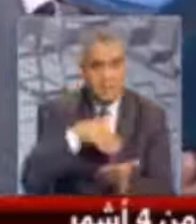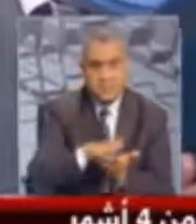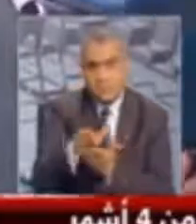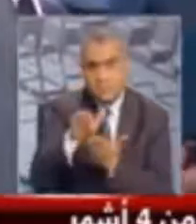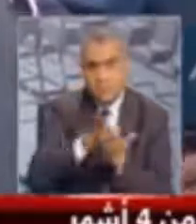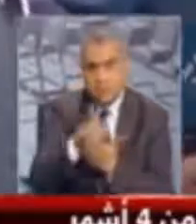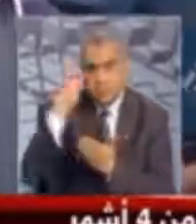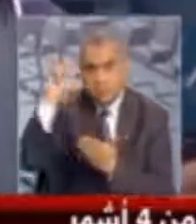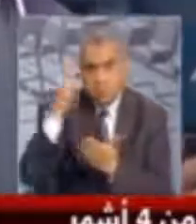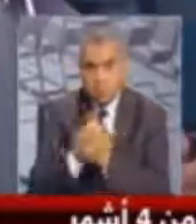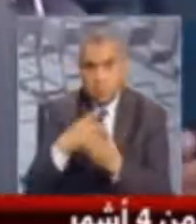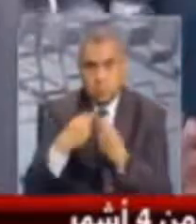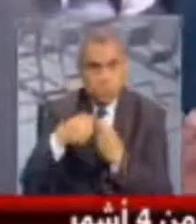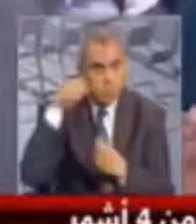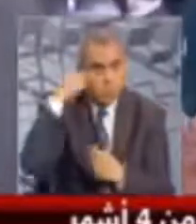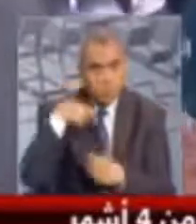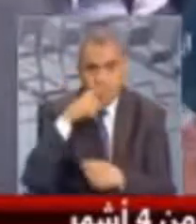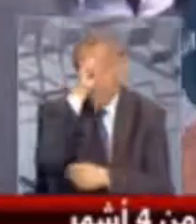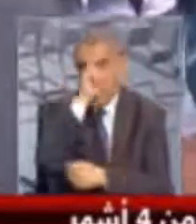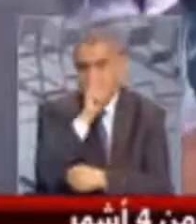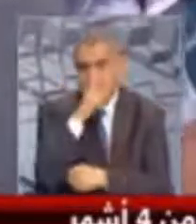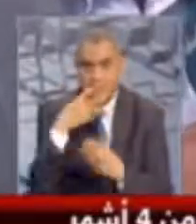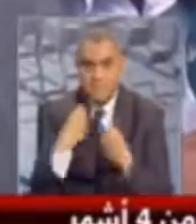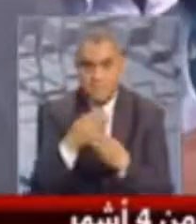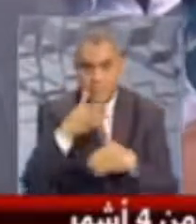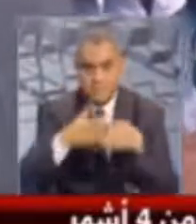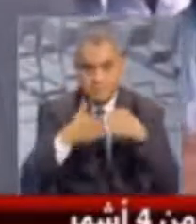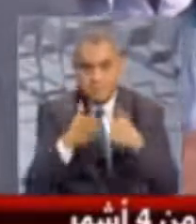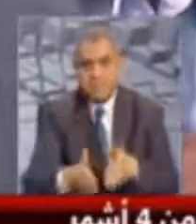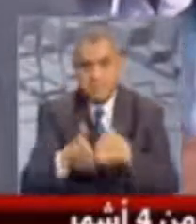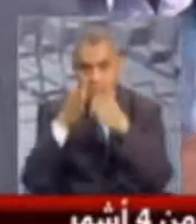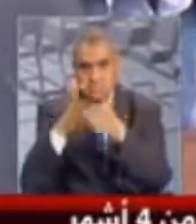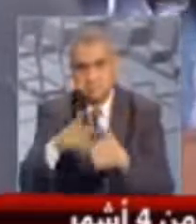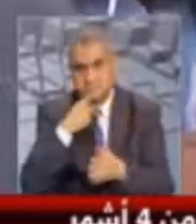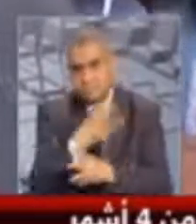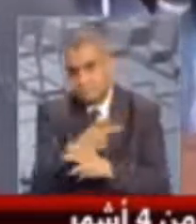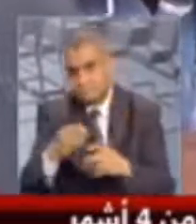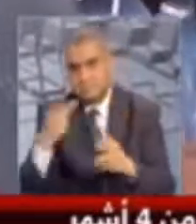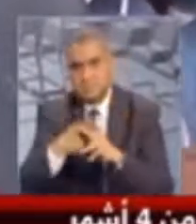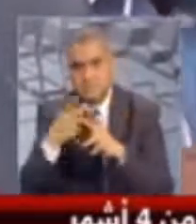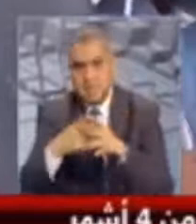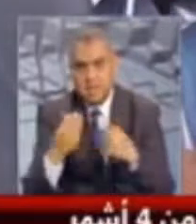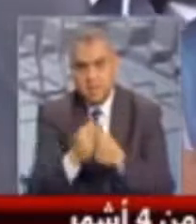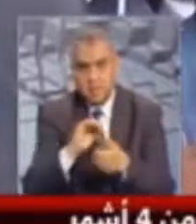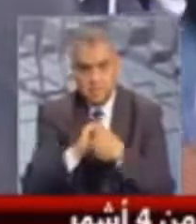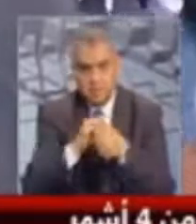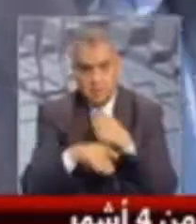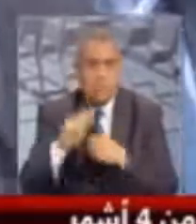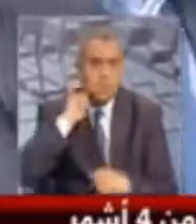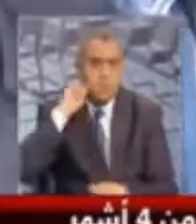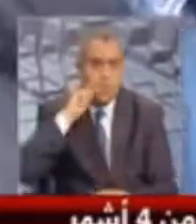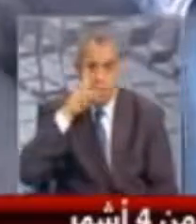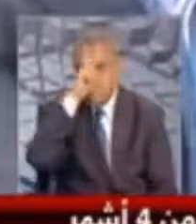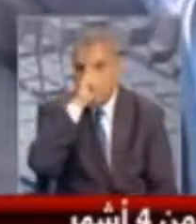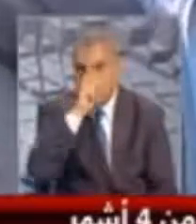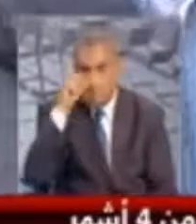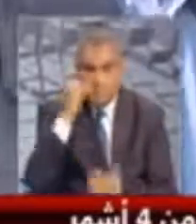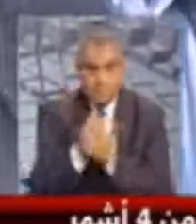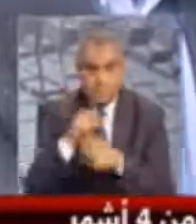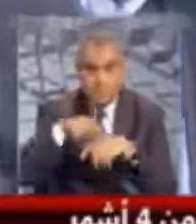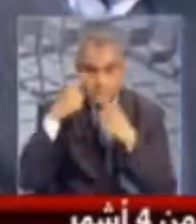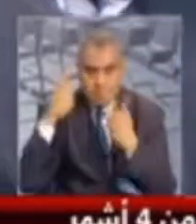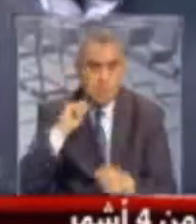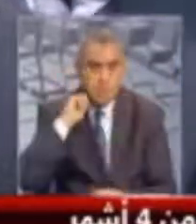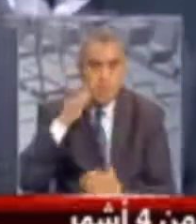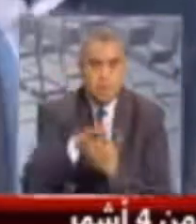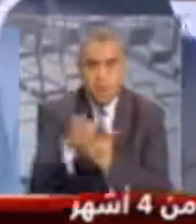محافظة مطروح ووزارة الأوقاف في تشييد وبناء وإحلال وتجديد المساجد هنا على أرض محافظة مطروح؟ طبعا في البداية دعني